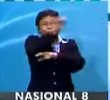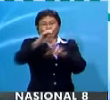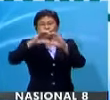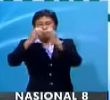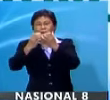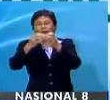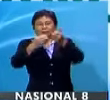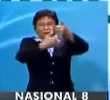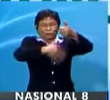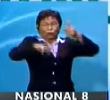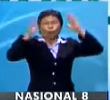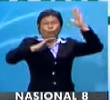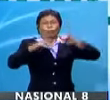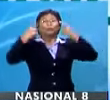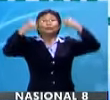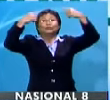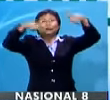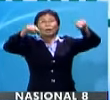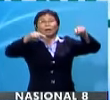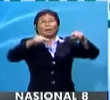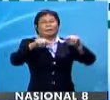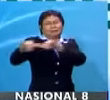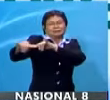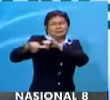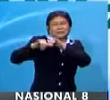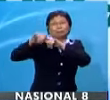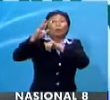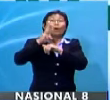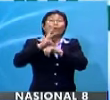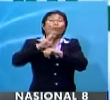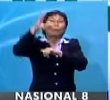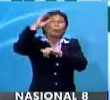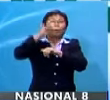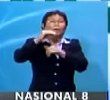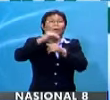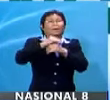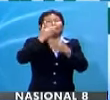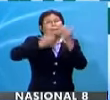bertujuan untuk mencapai keseimbangan jantina lebih baik di semua peringkat